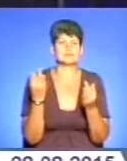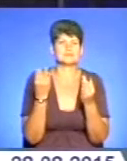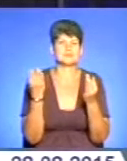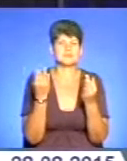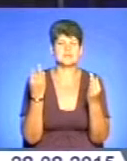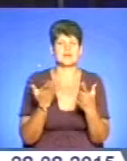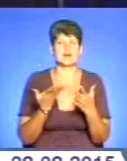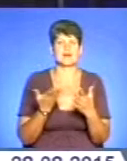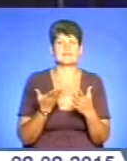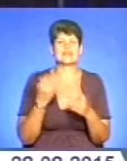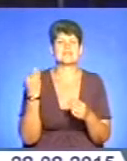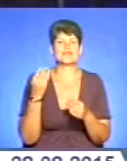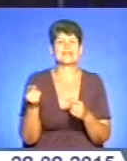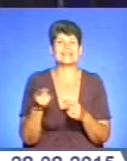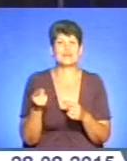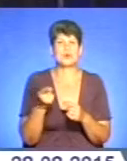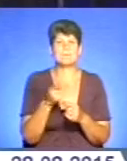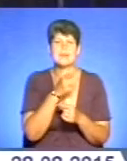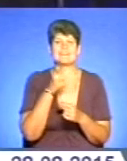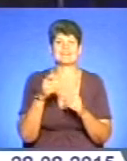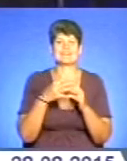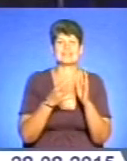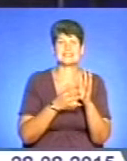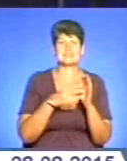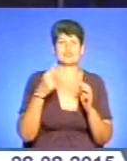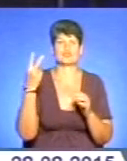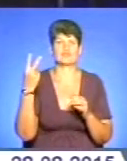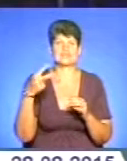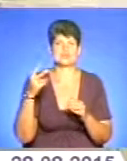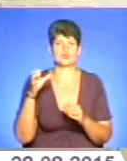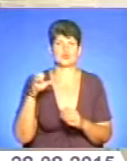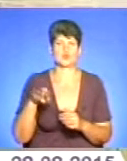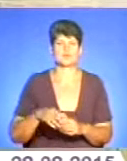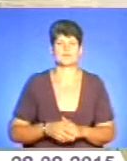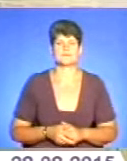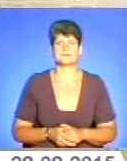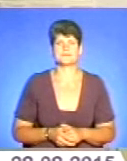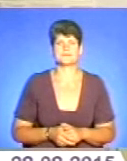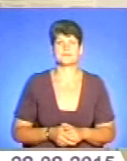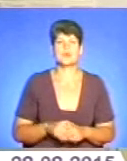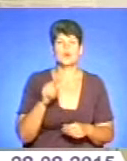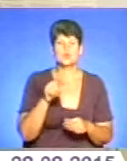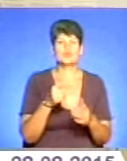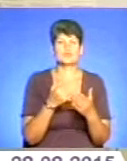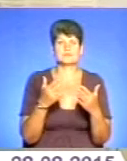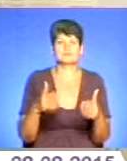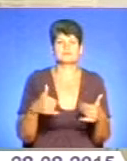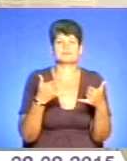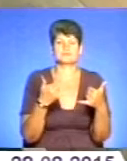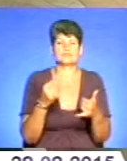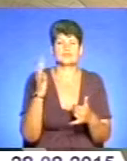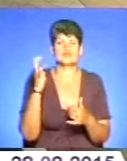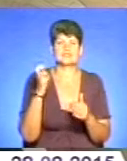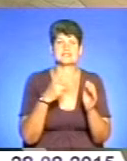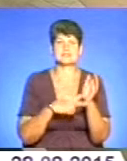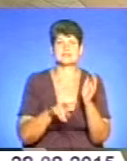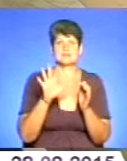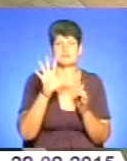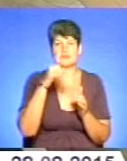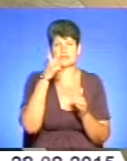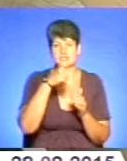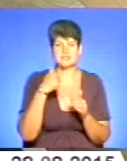з історії Тернополя періоду 19-20 століття. Цю виставку присвятили 475-й річниці